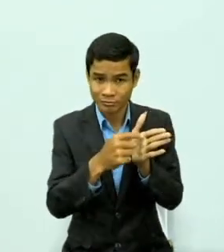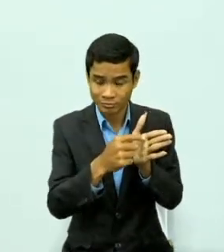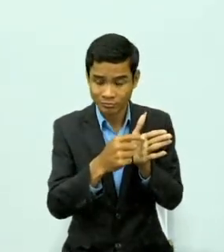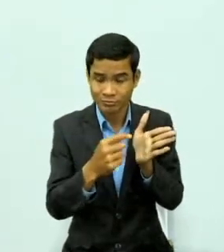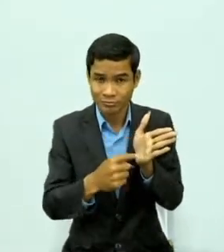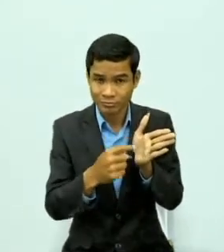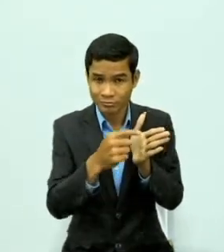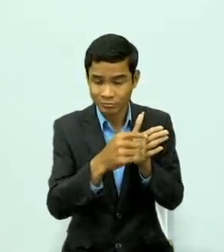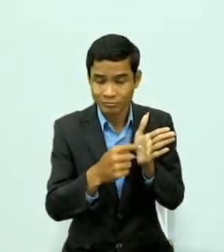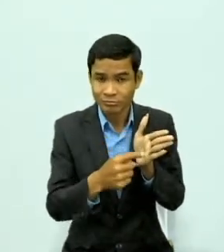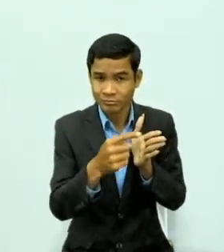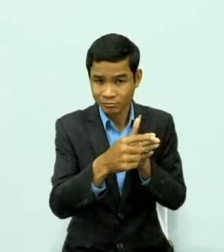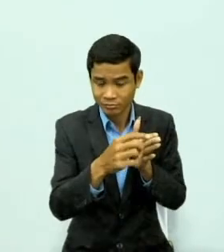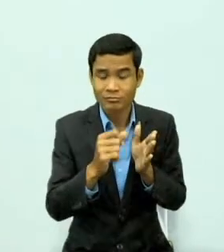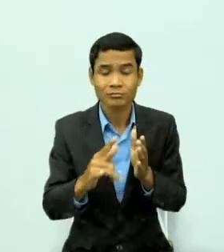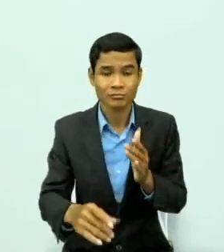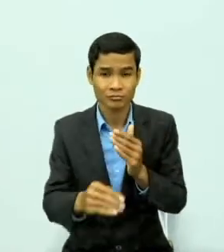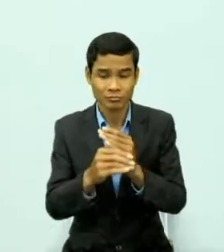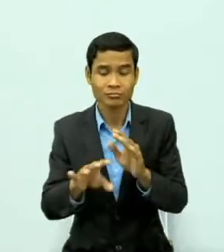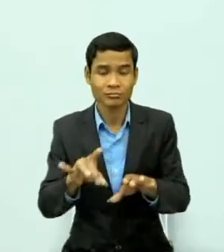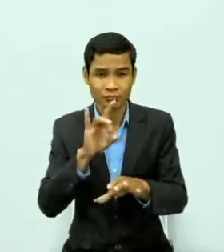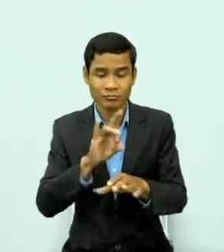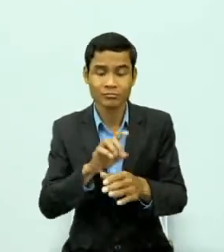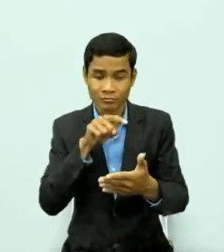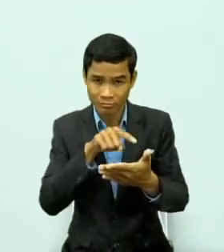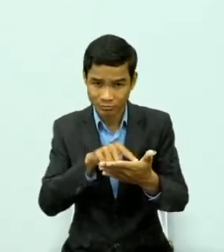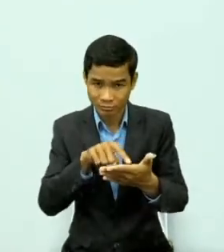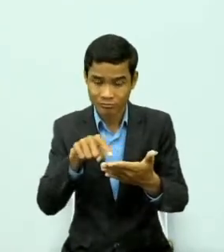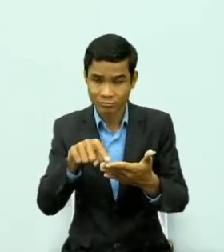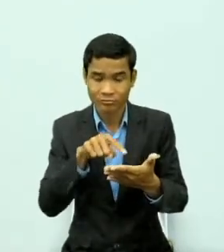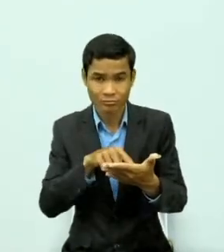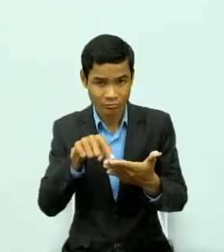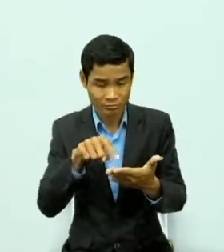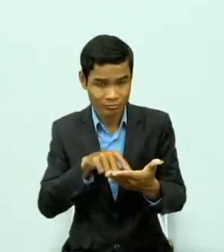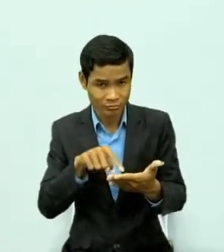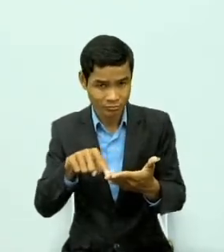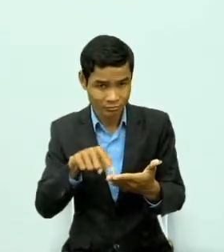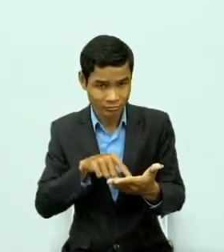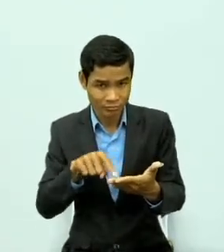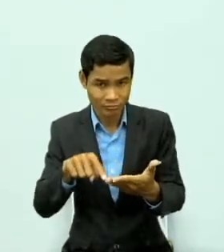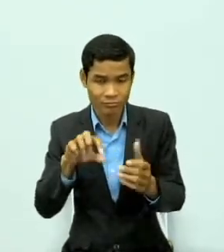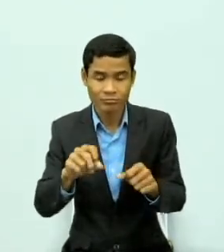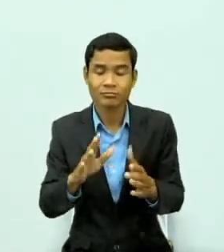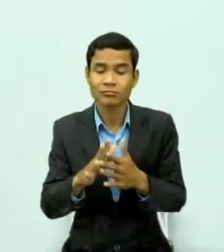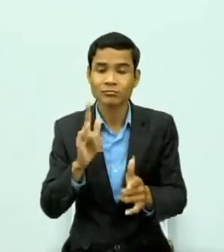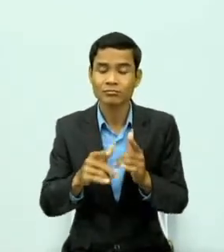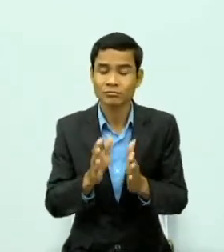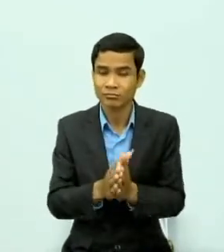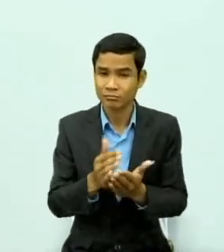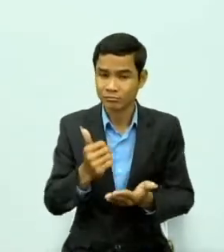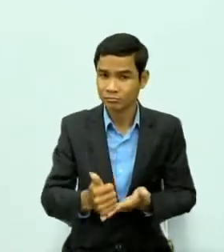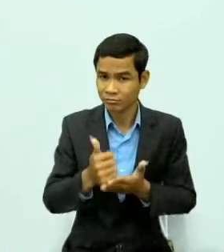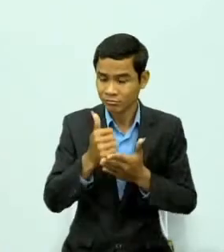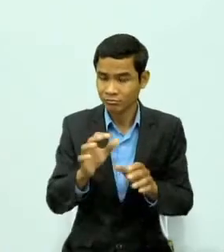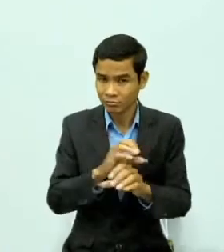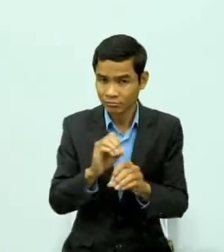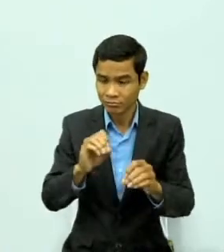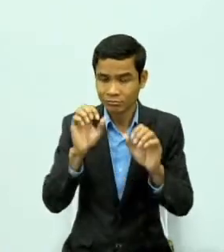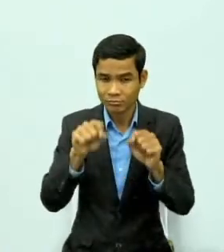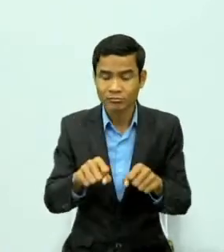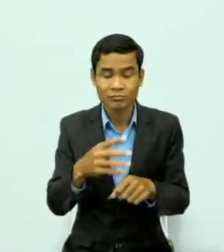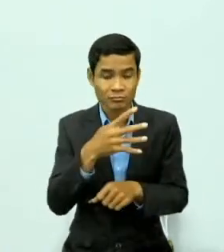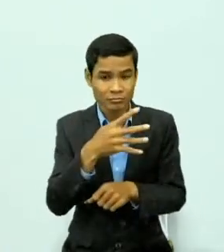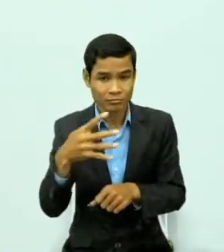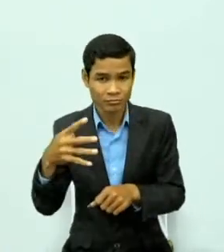អ្នកគ្រូនឹងណែនាំកូនបន្ថែមនៅលើក្តារខៀនណាចំណែកកូនកូនដែលមិនមានសិភៅជំនួយទេកូនត្រៀមខ្លួនចាអានតារាងជួរដេក